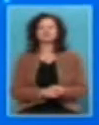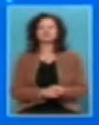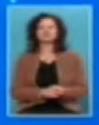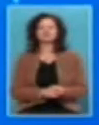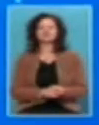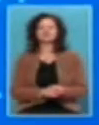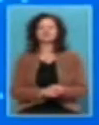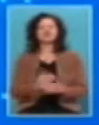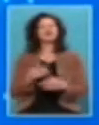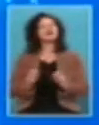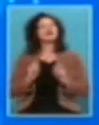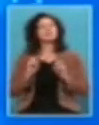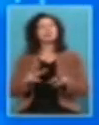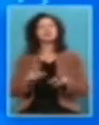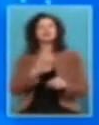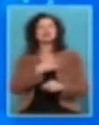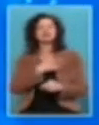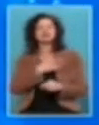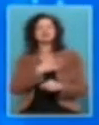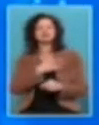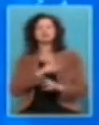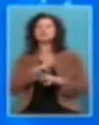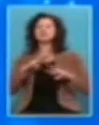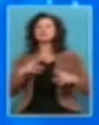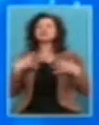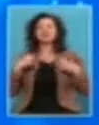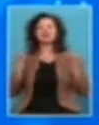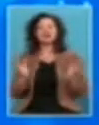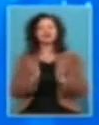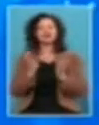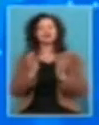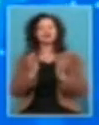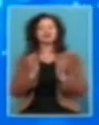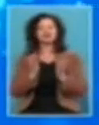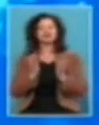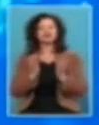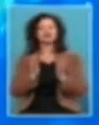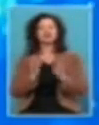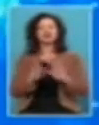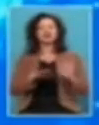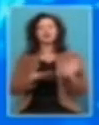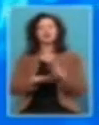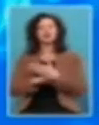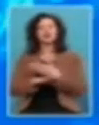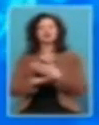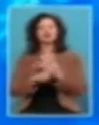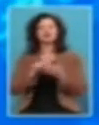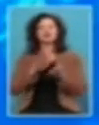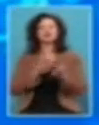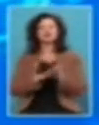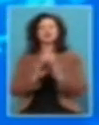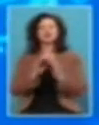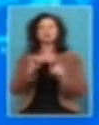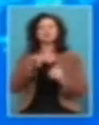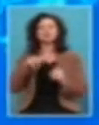Еуропада сатылымнан шыққан дәрі Қазақстанда еркін саудаланып жатыр. Мамандар демікпеге қарсы эреспол препаратын денсаулыққа аса қауіпті деп